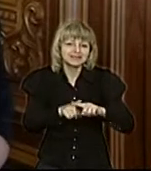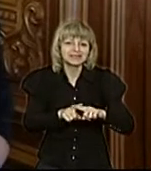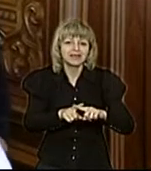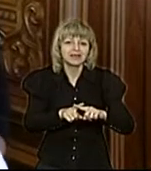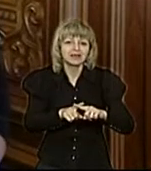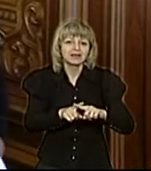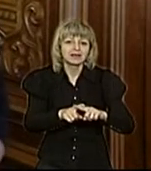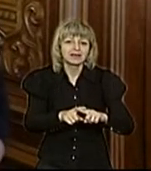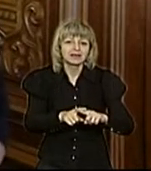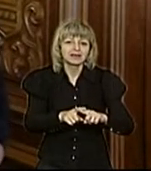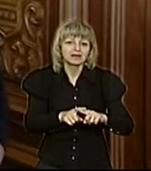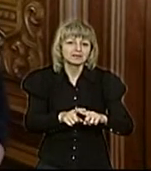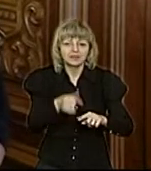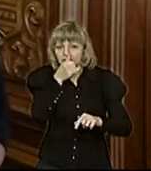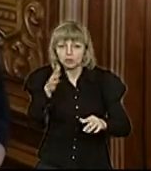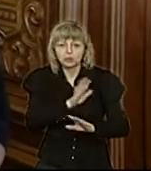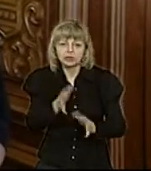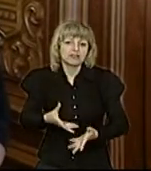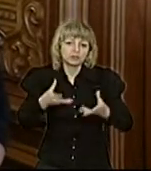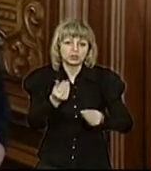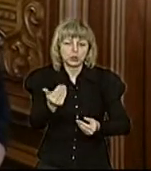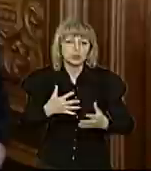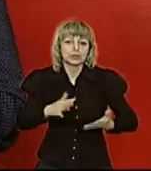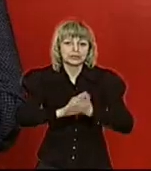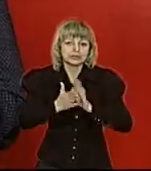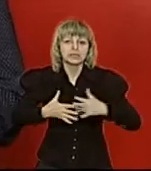могло не відбитися на його стані здоров'я.